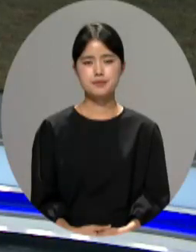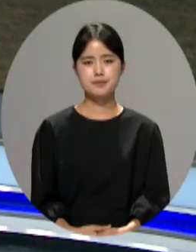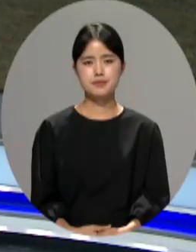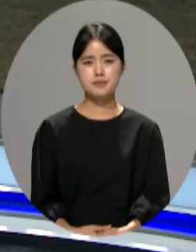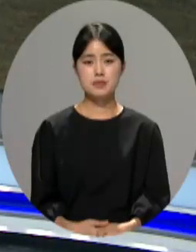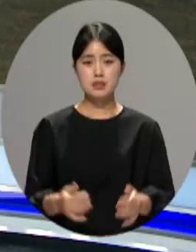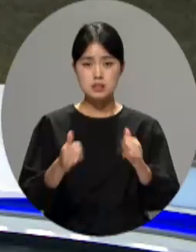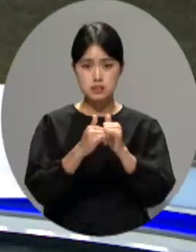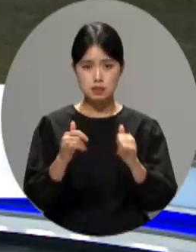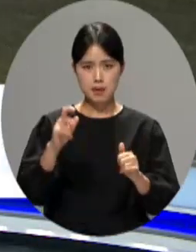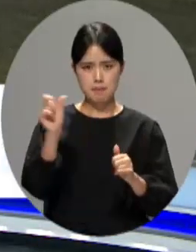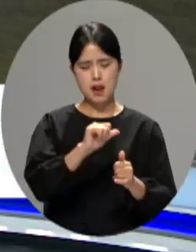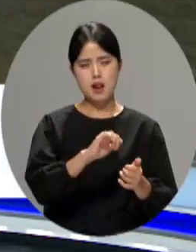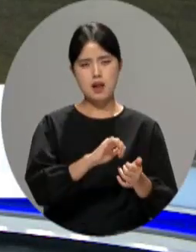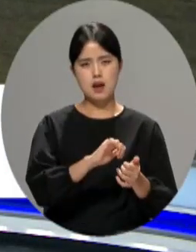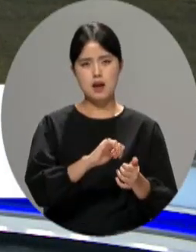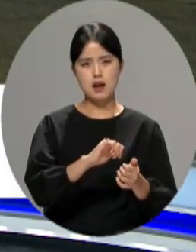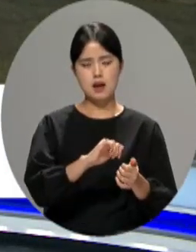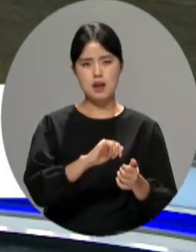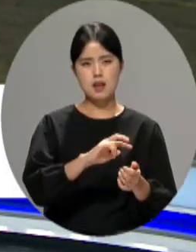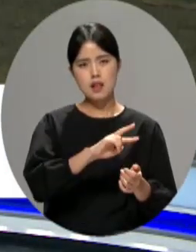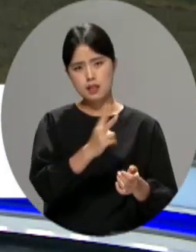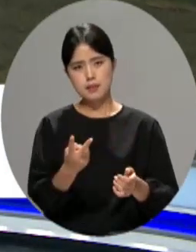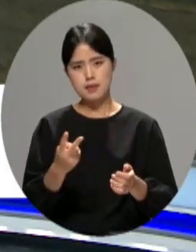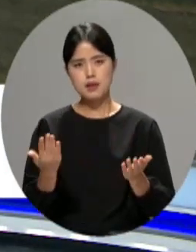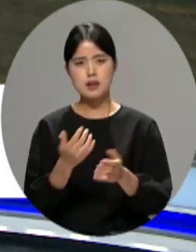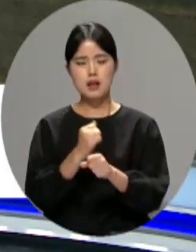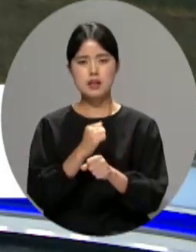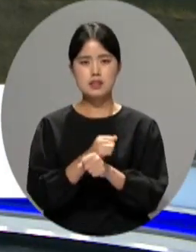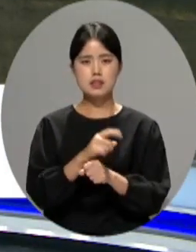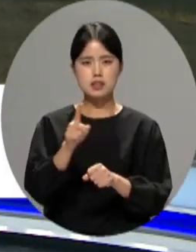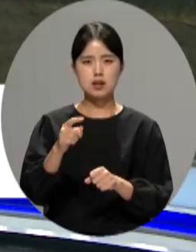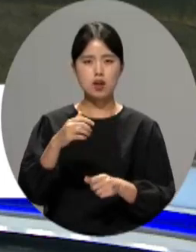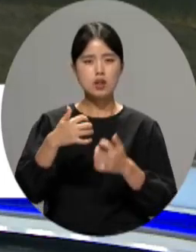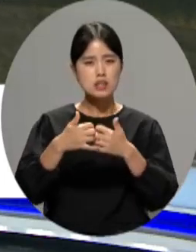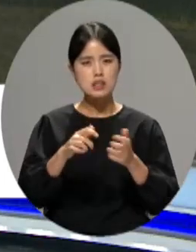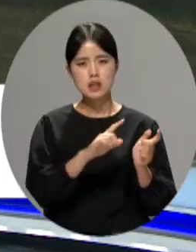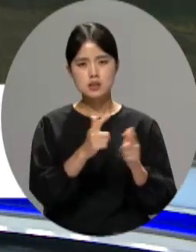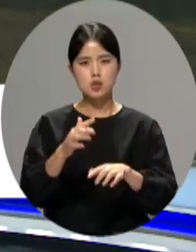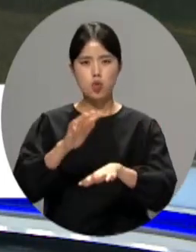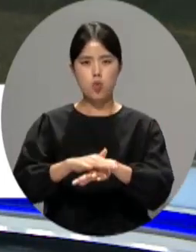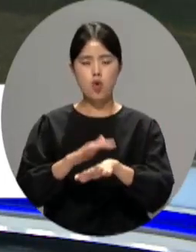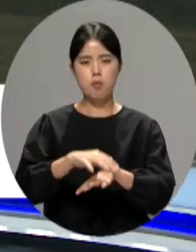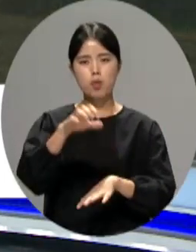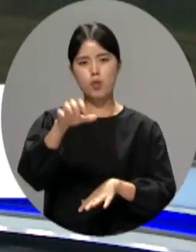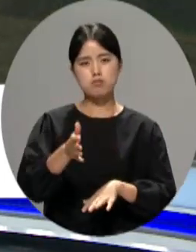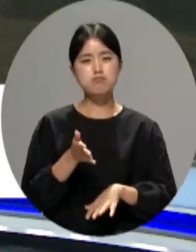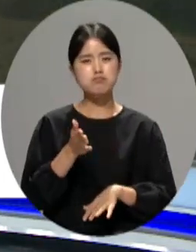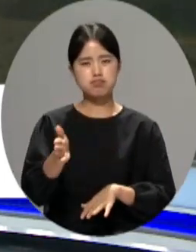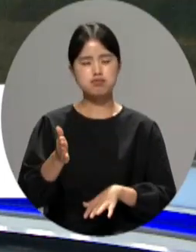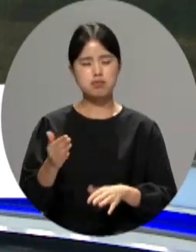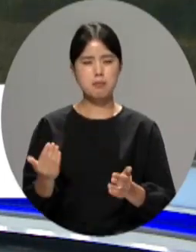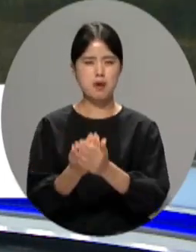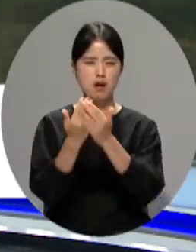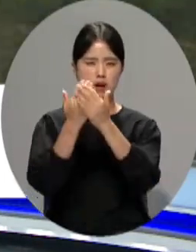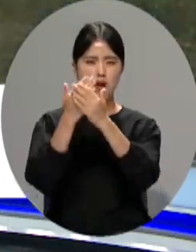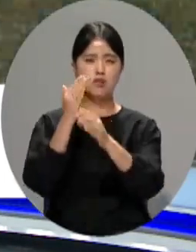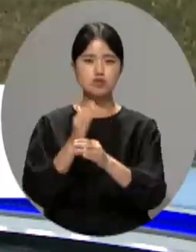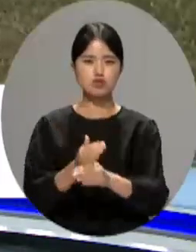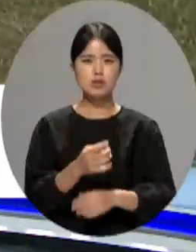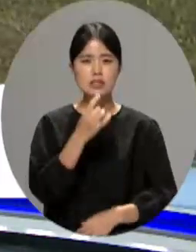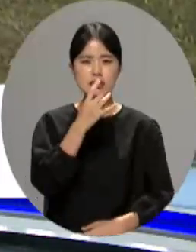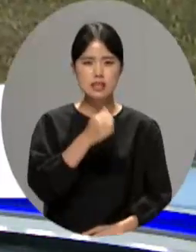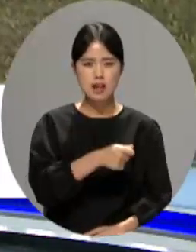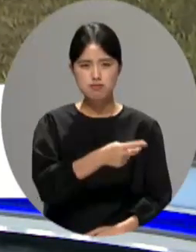인력을 빠르게 대체하는 들어온 기술의 농업 분야에서 눈부신 속도로 성장하고 있습니다 볍씨를 뿌리거나